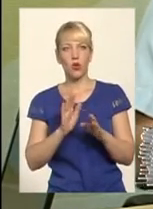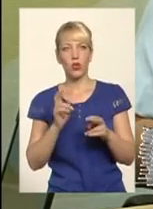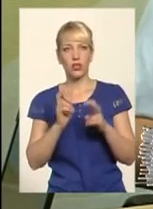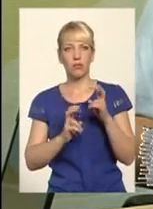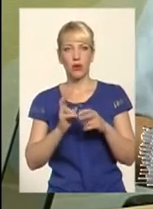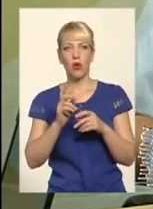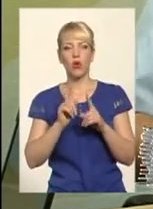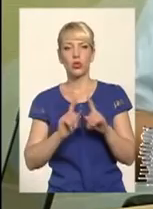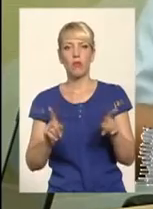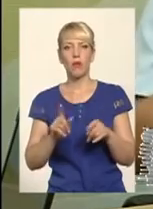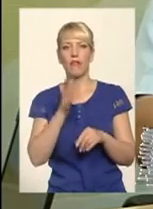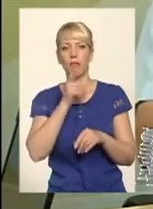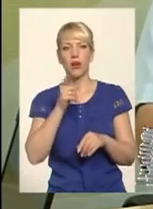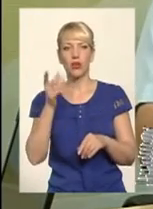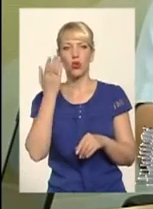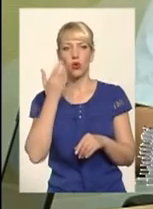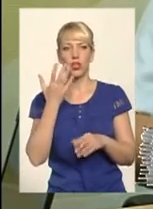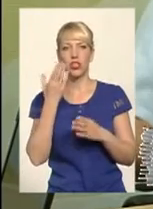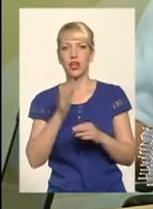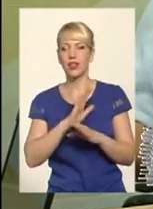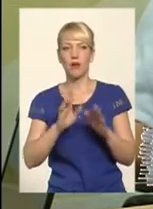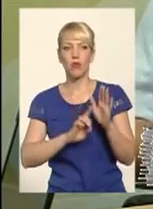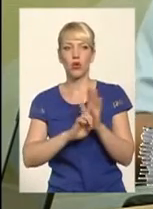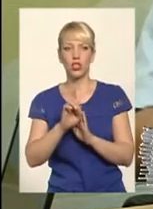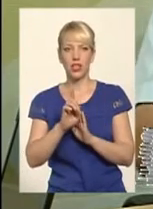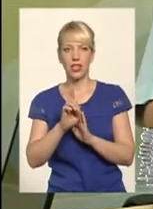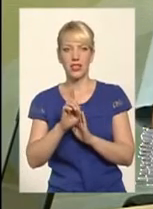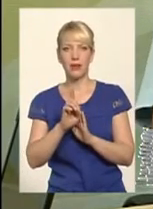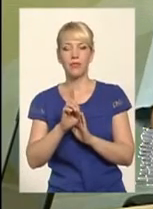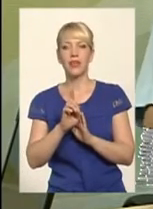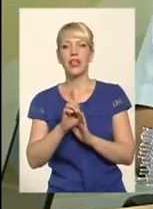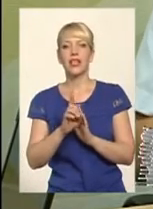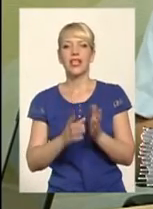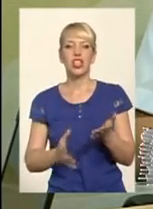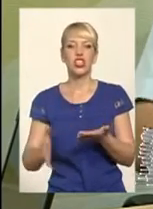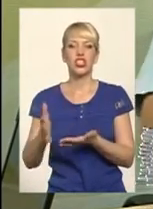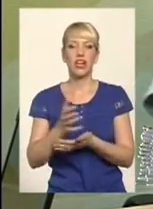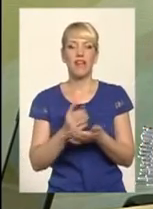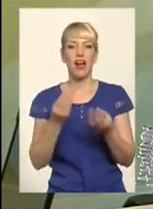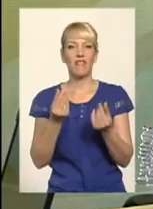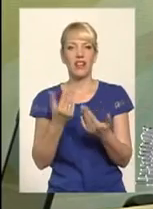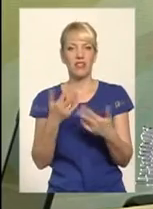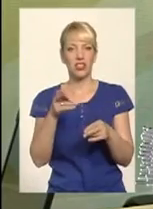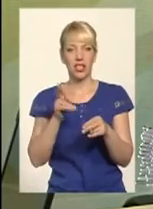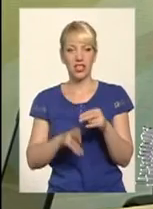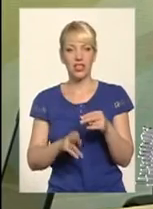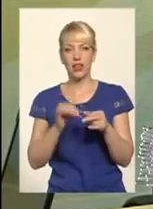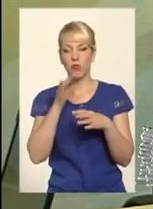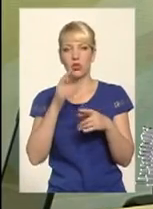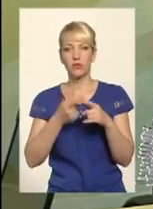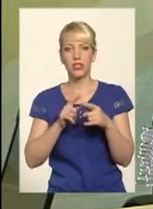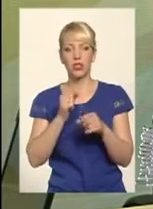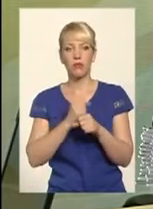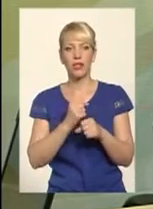особливо в період, коли жнива ще не почалися, а вже фінансові запаси закінчилися, не може це зробити, але є спеціально термін, і